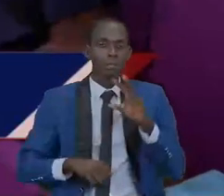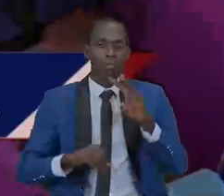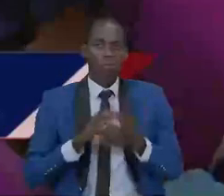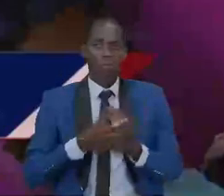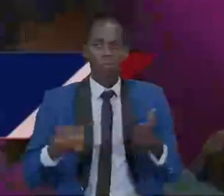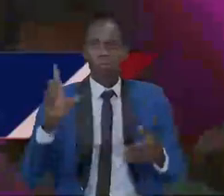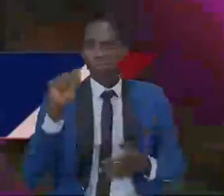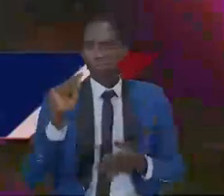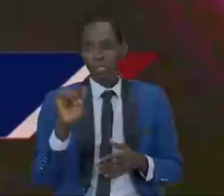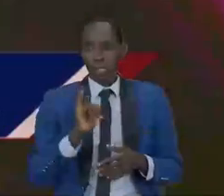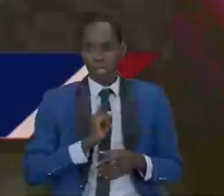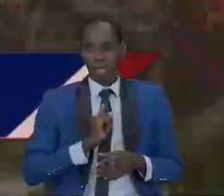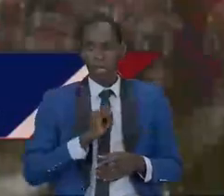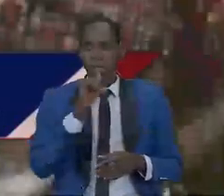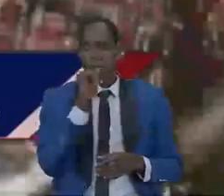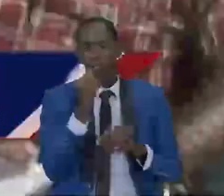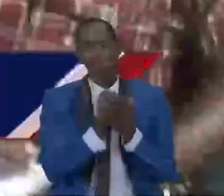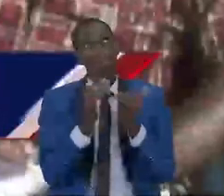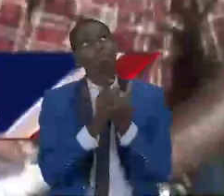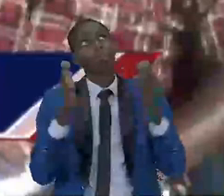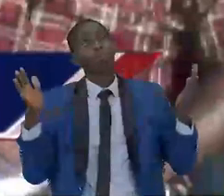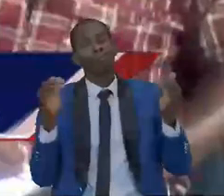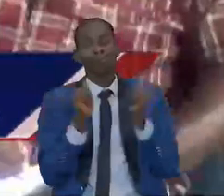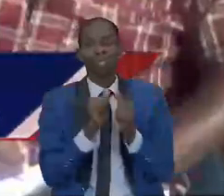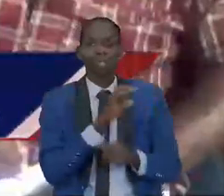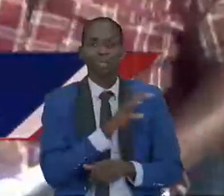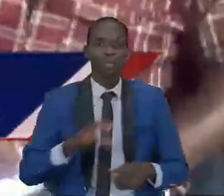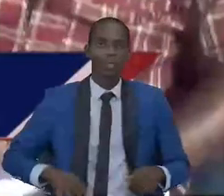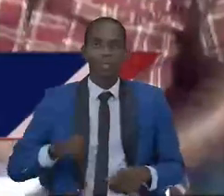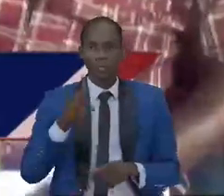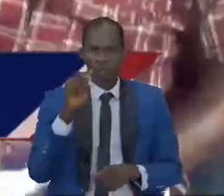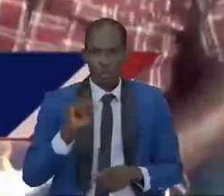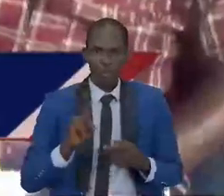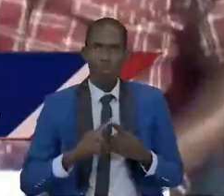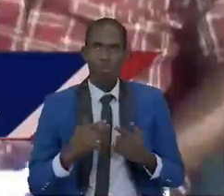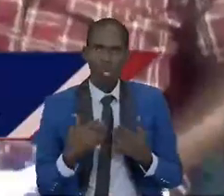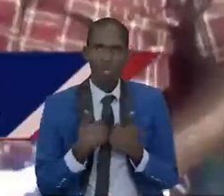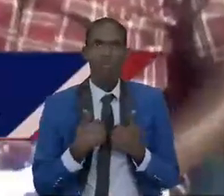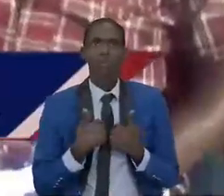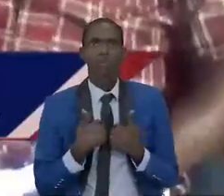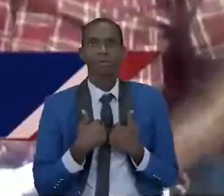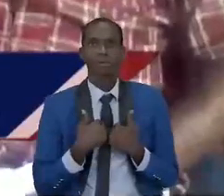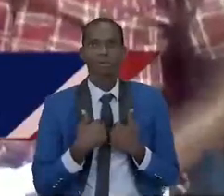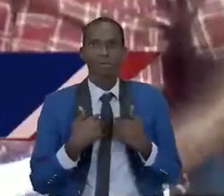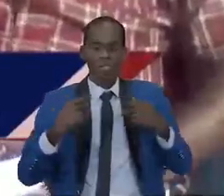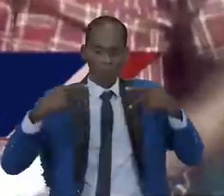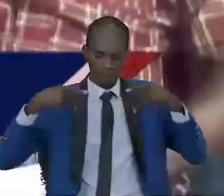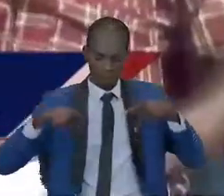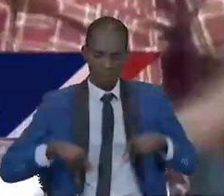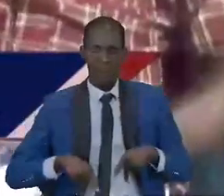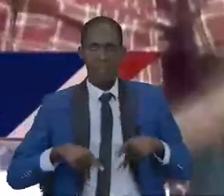chapitre 2 verset 20 j'ai été crucifié avec Christ vous devez avoir une expérience